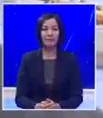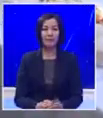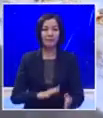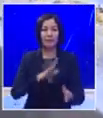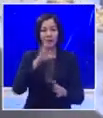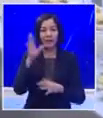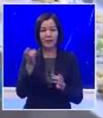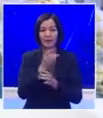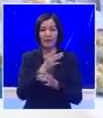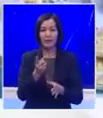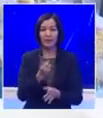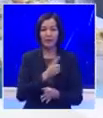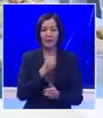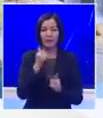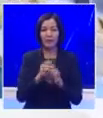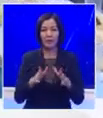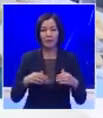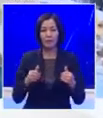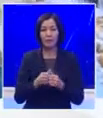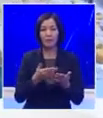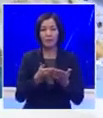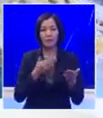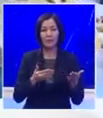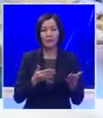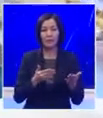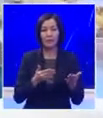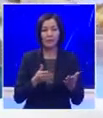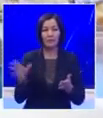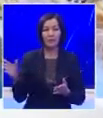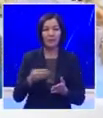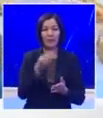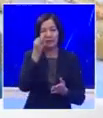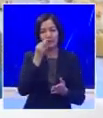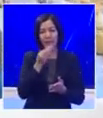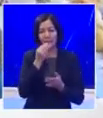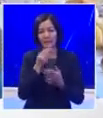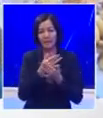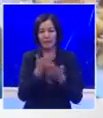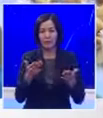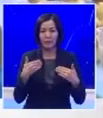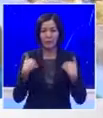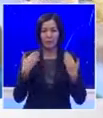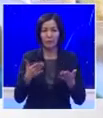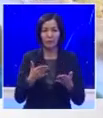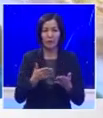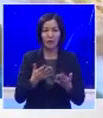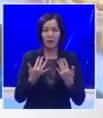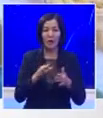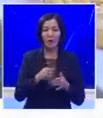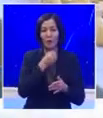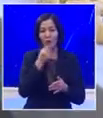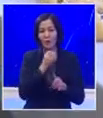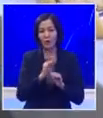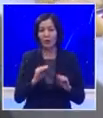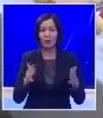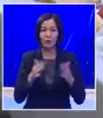Сәріден мерекені күтіп отырған әрбір отбасы дастарқанын жайып, бар дәмдісін үстелге тоса, ауылдың үлкен кішісі үйді